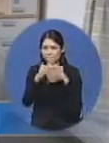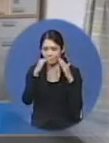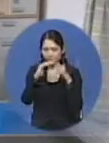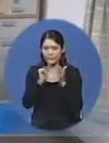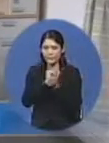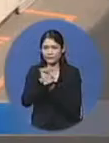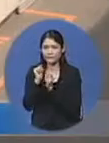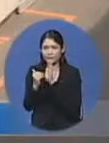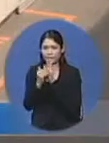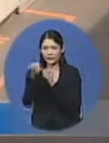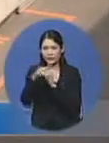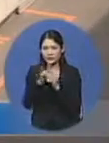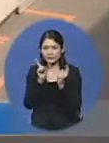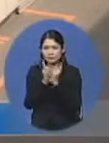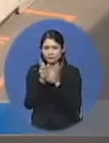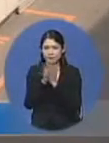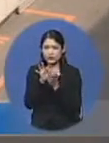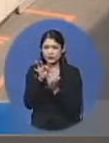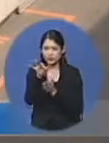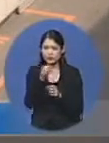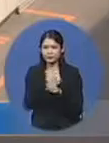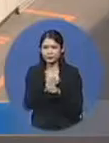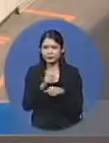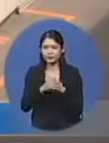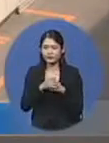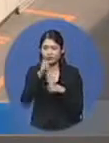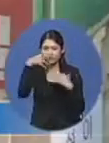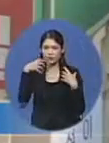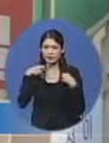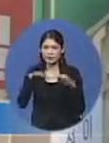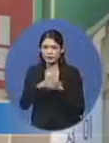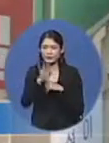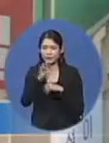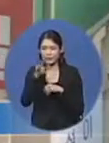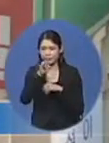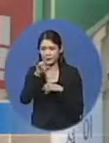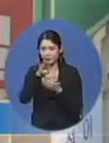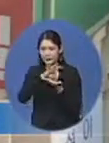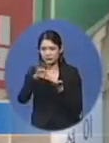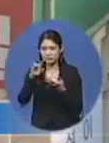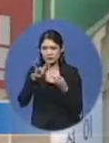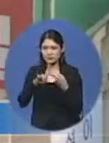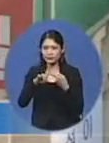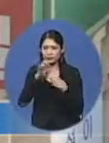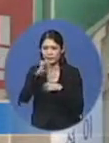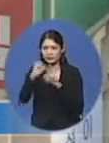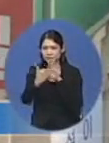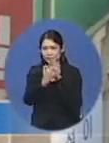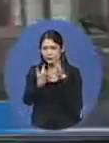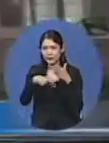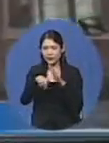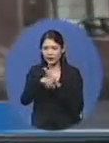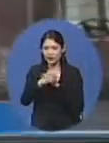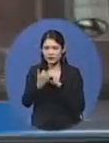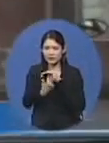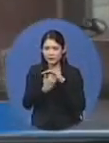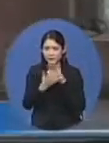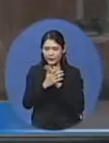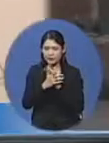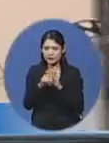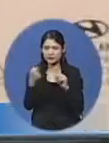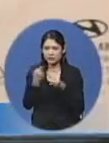병원에는 직접 보상액 지원 등을 합니다. 정부는 이번 예비비 지출을 통해 메르스 차단을 위한 예방과 치료를